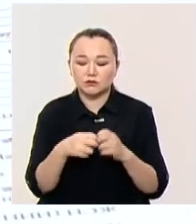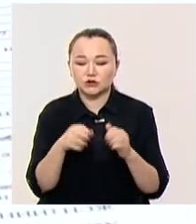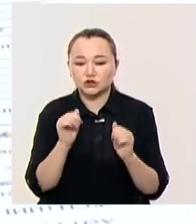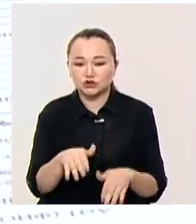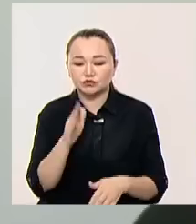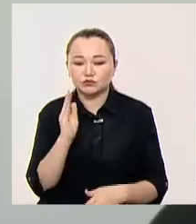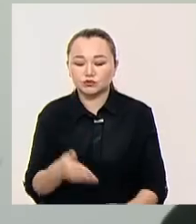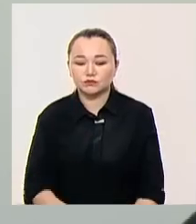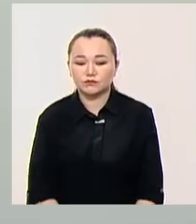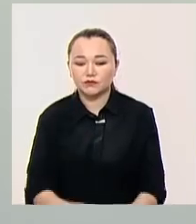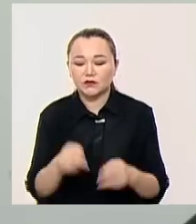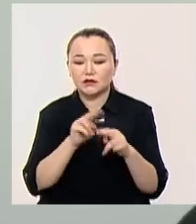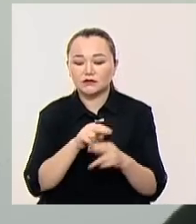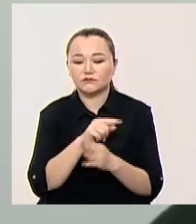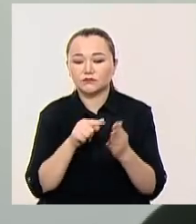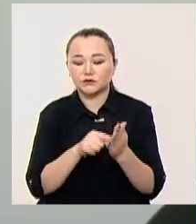отыр. Осы сұраққа